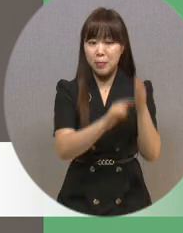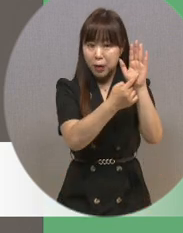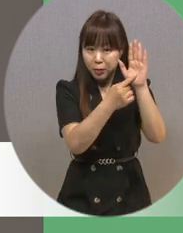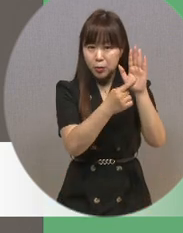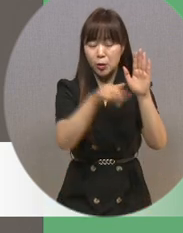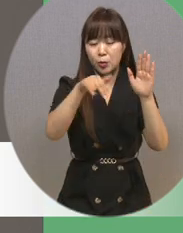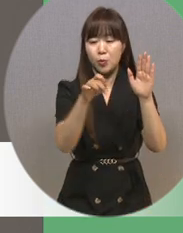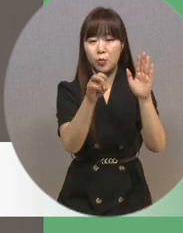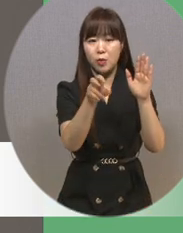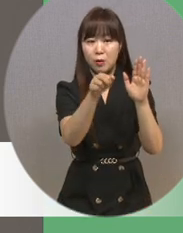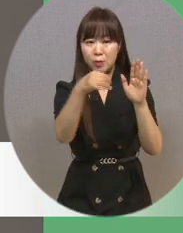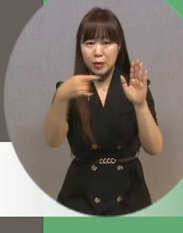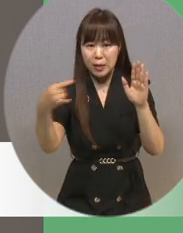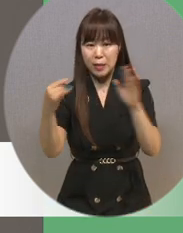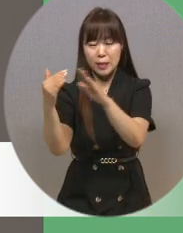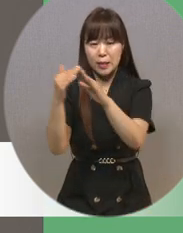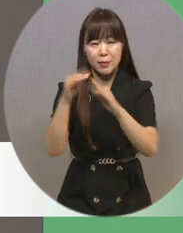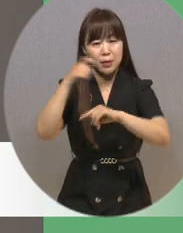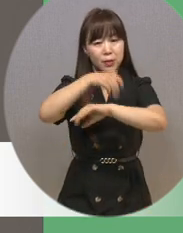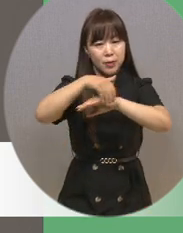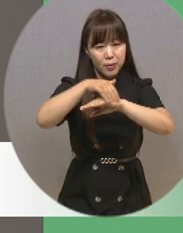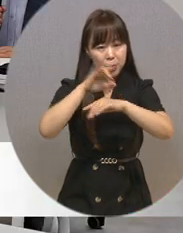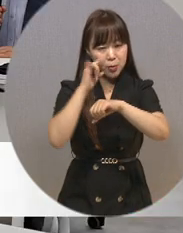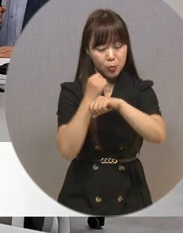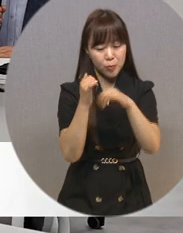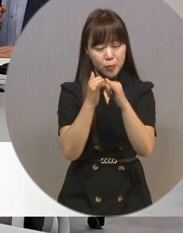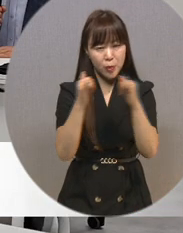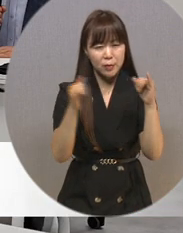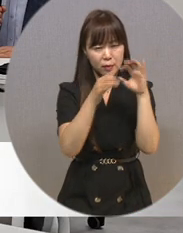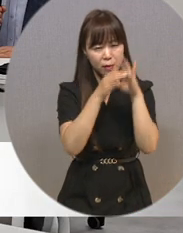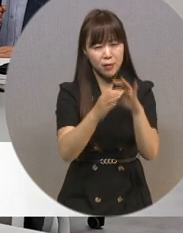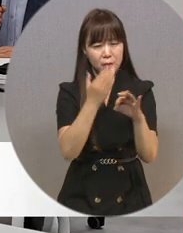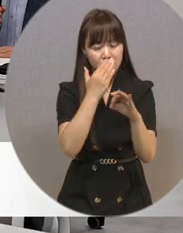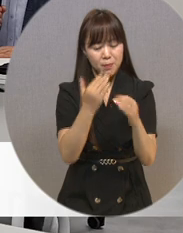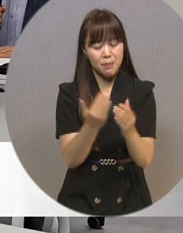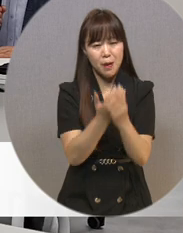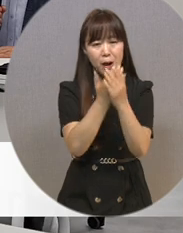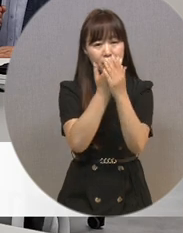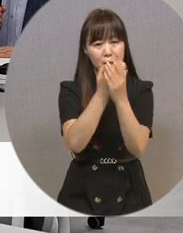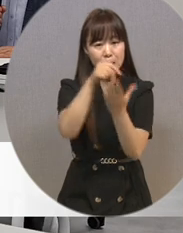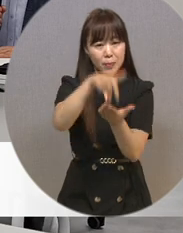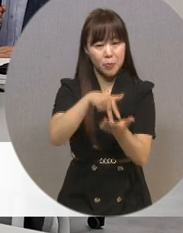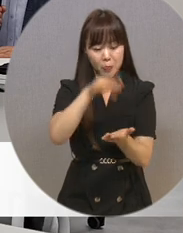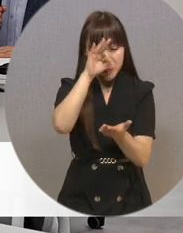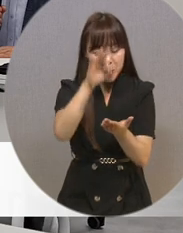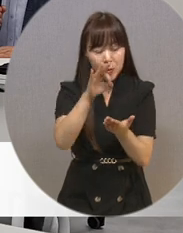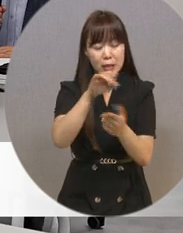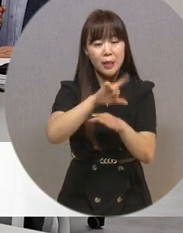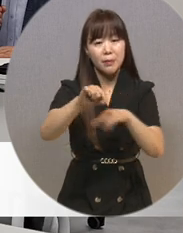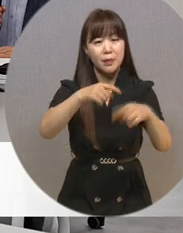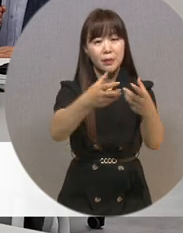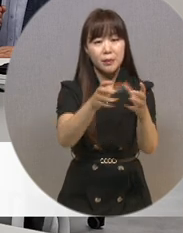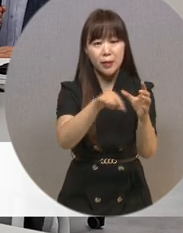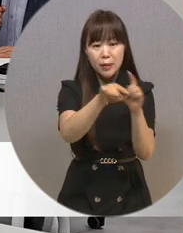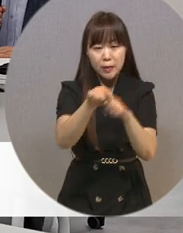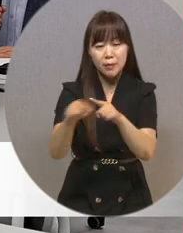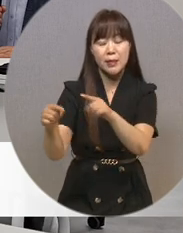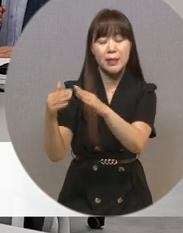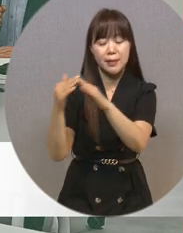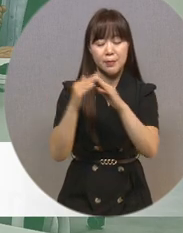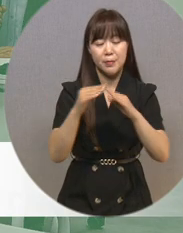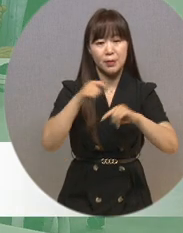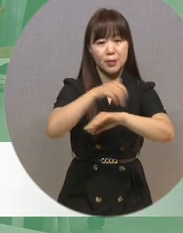발제에는 조영희 이민정책연구원 연구위원회 지속가능발전 관점에서 본 지자체의 이민정책